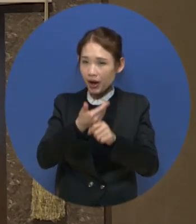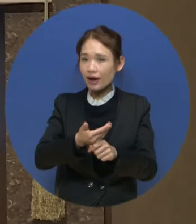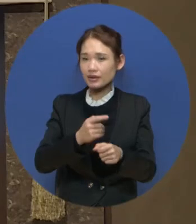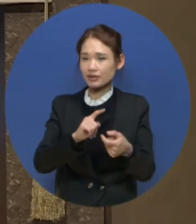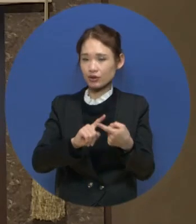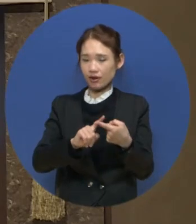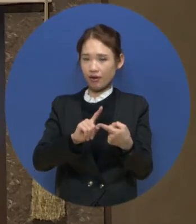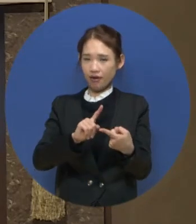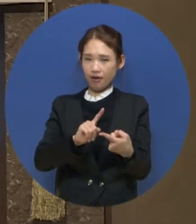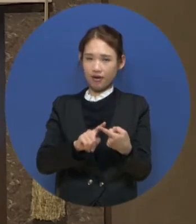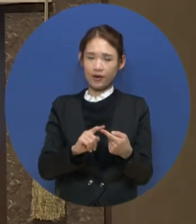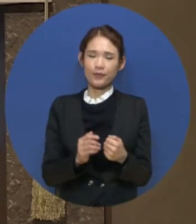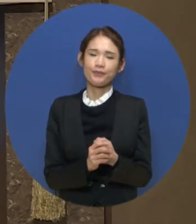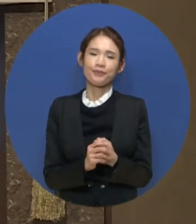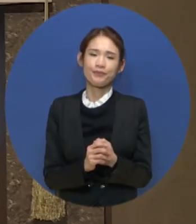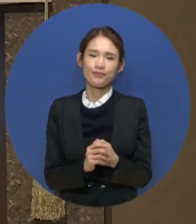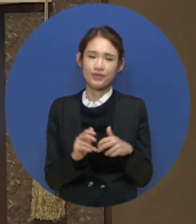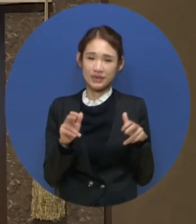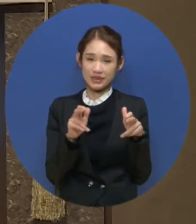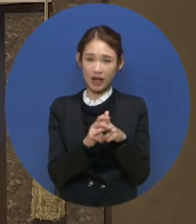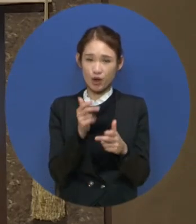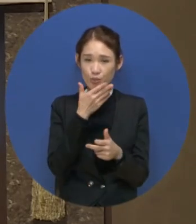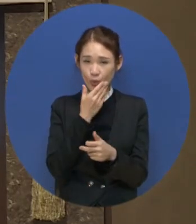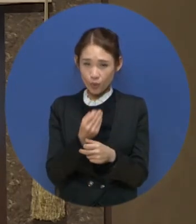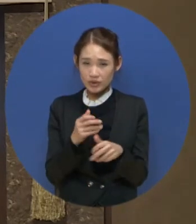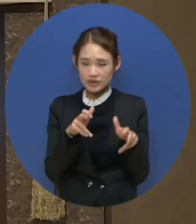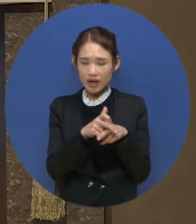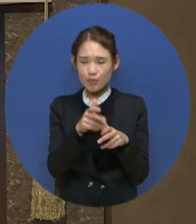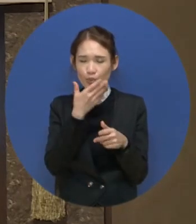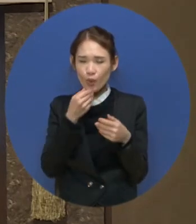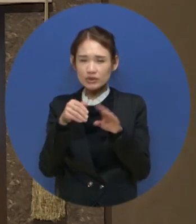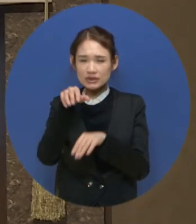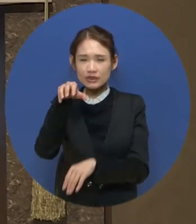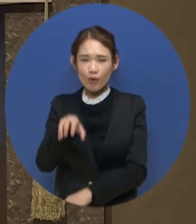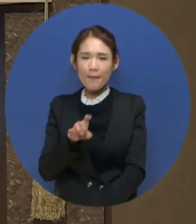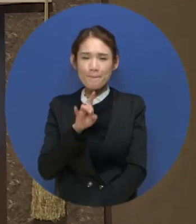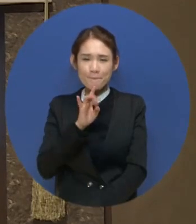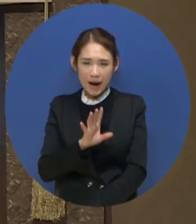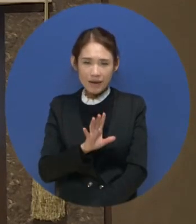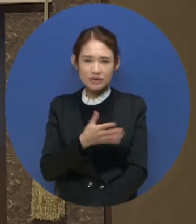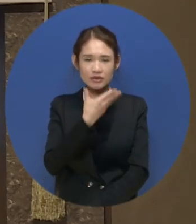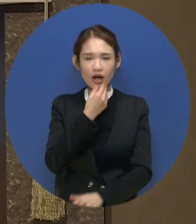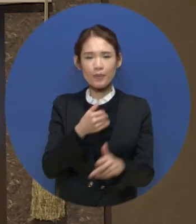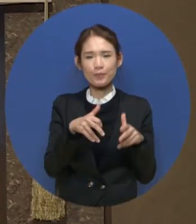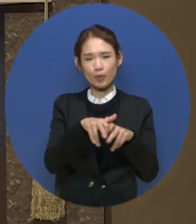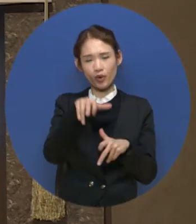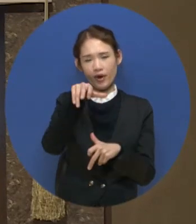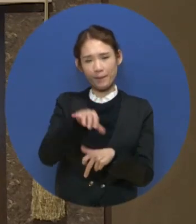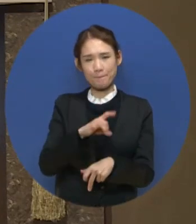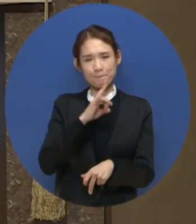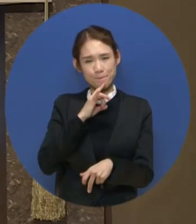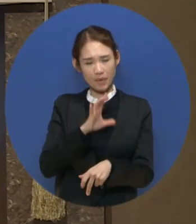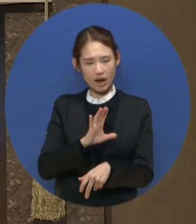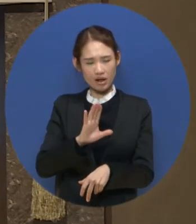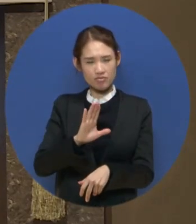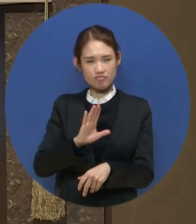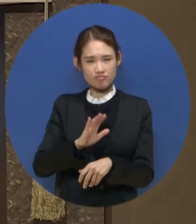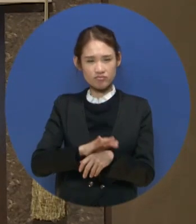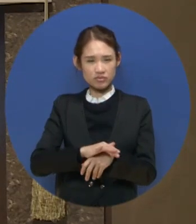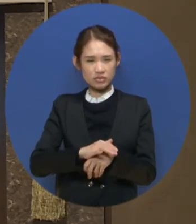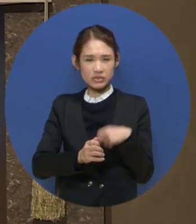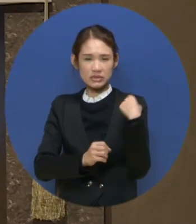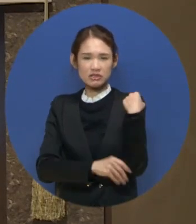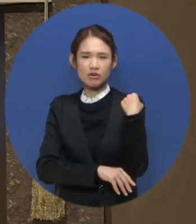오늘 말씀드렸던 것처럼 이런 장애인 복지는 장애인 복지관만이 그리고 또 장애인 복지관에서만 하는 것은